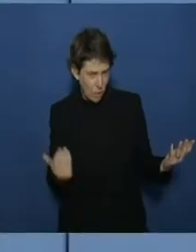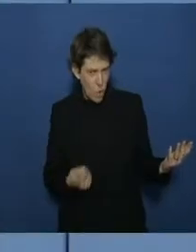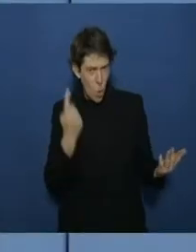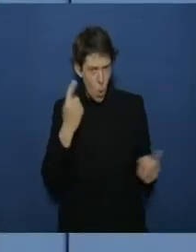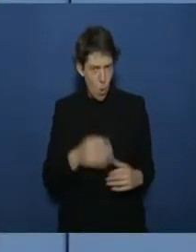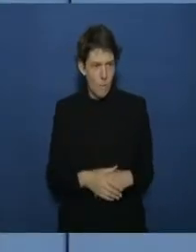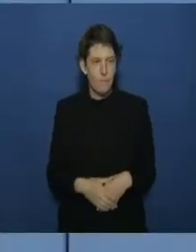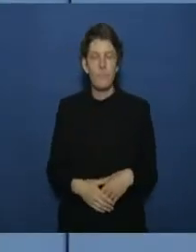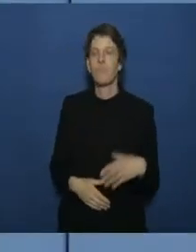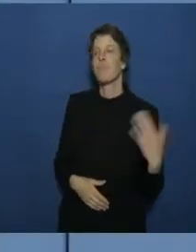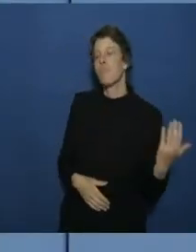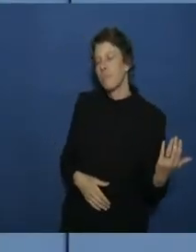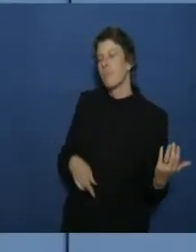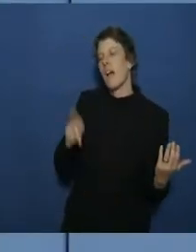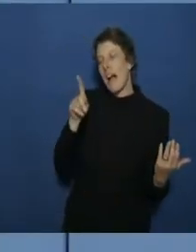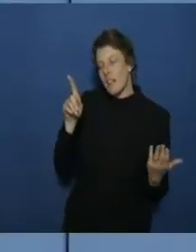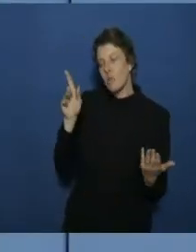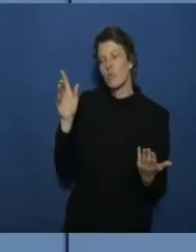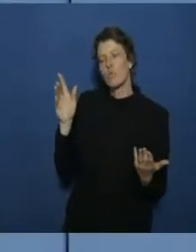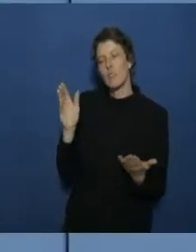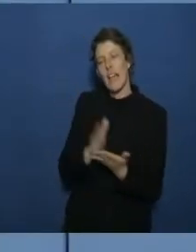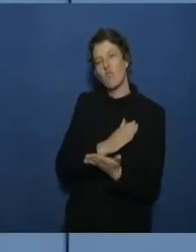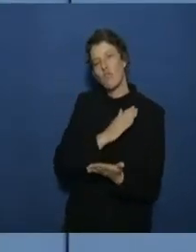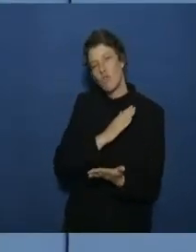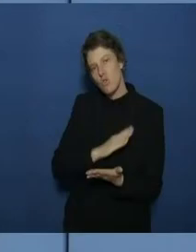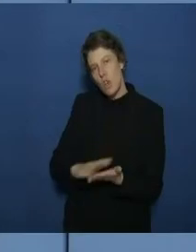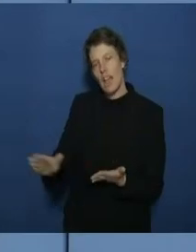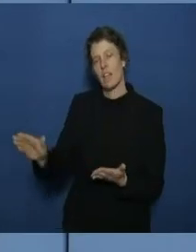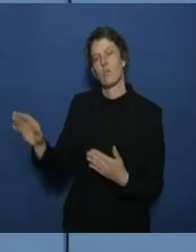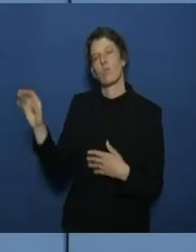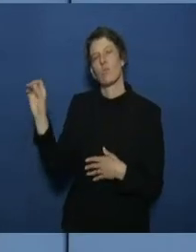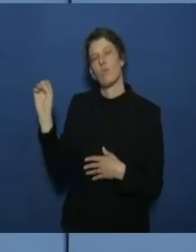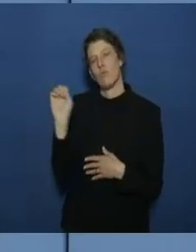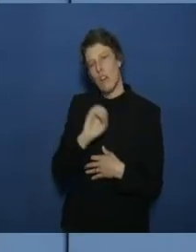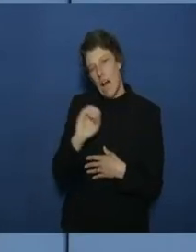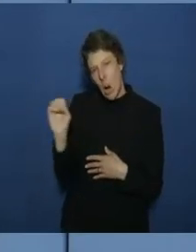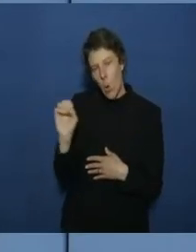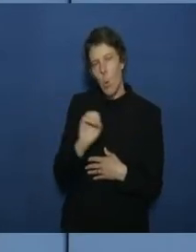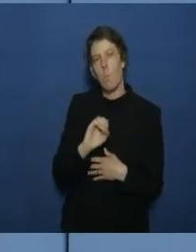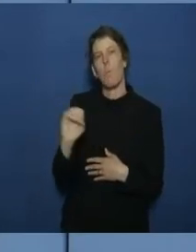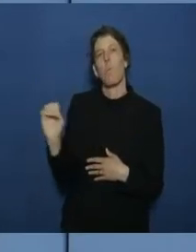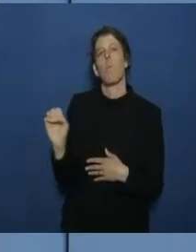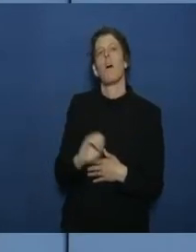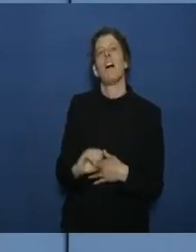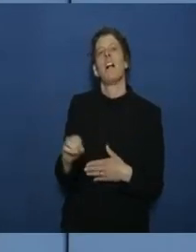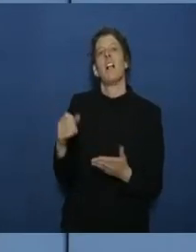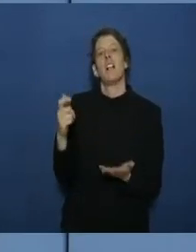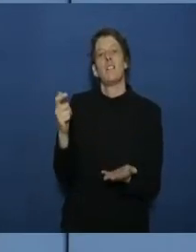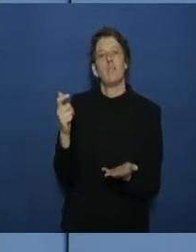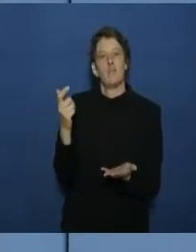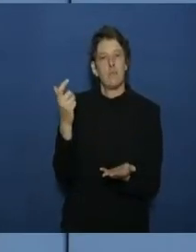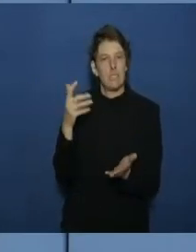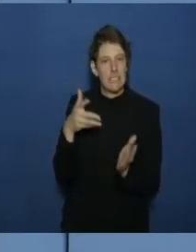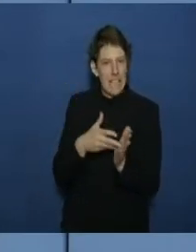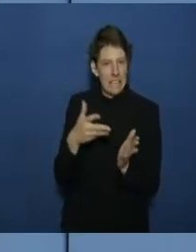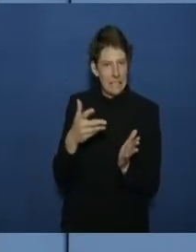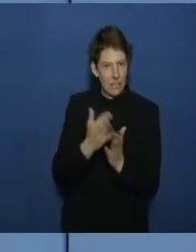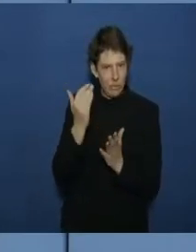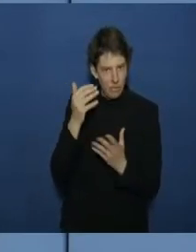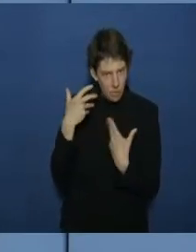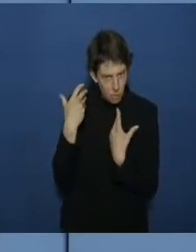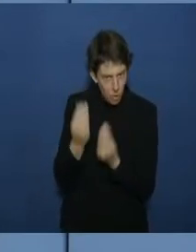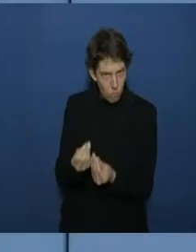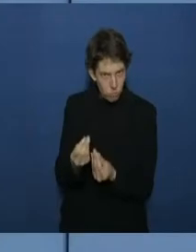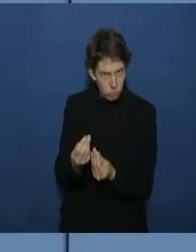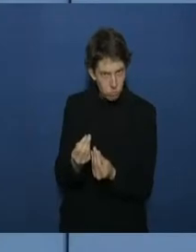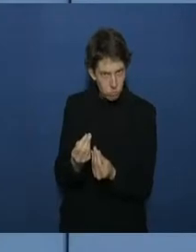Also die Entscheidung für die einzelnen Vergütungen, die ist, ich